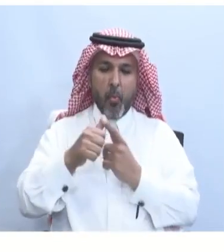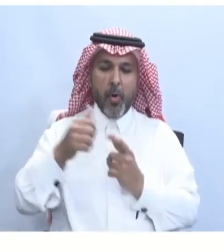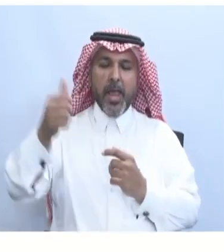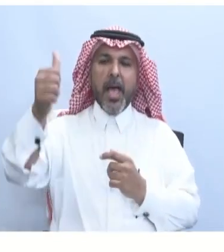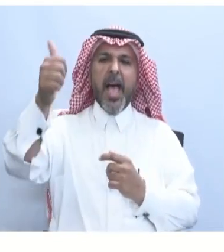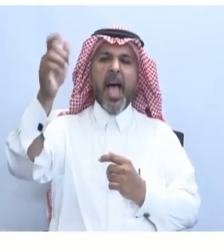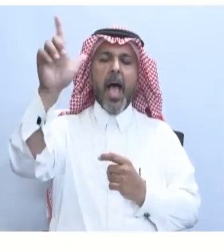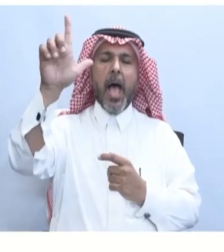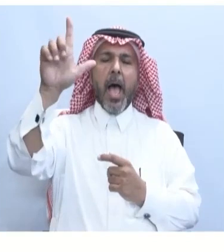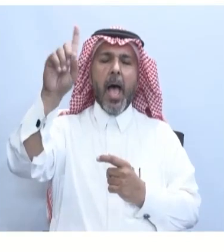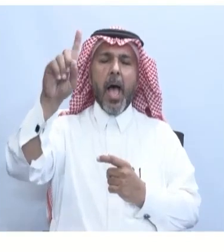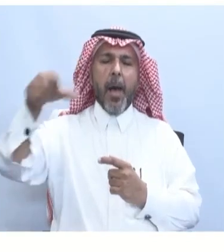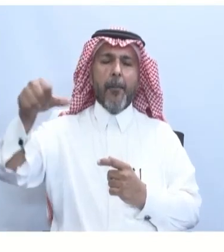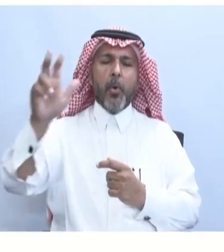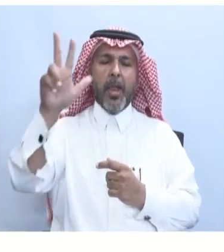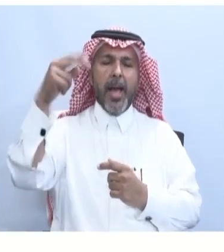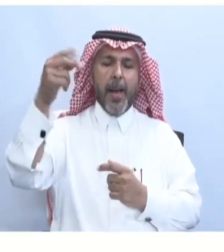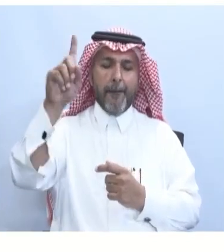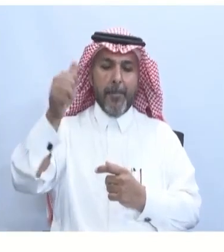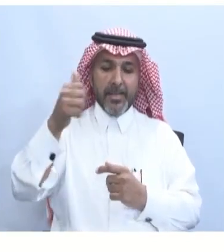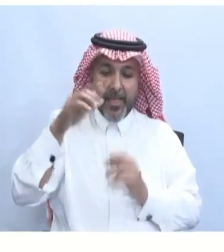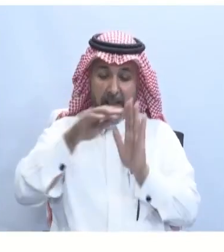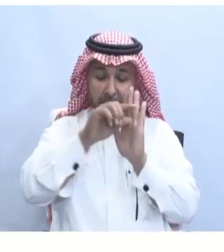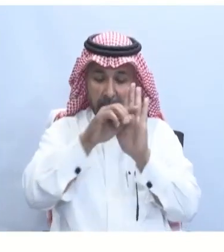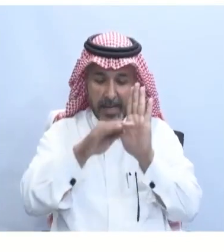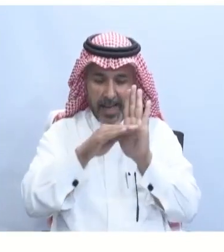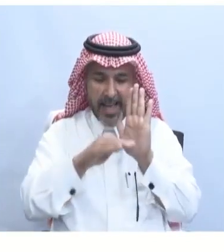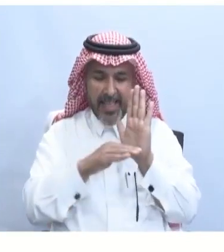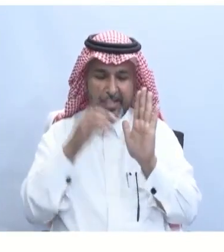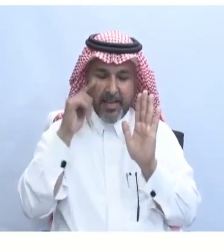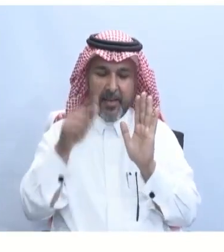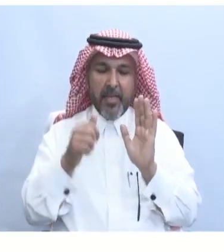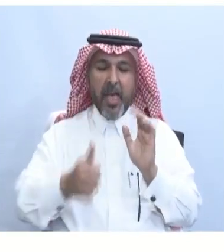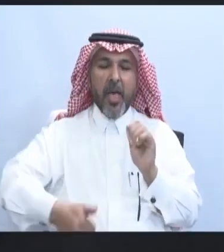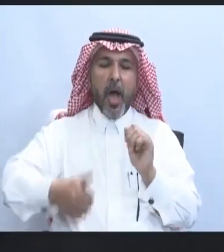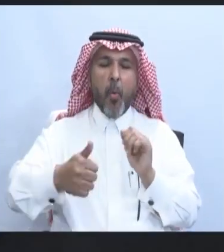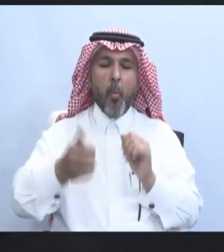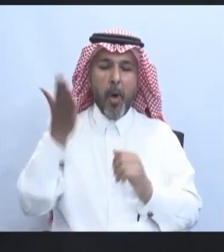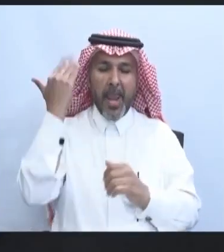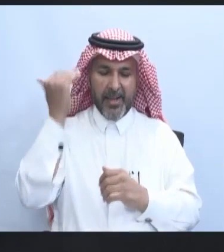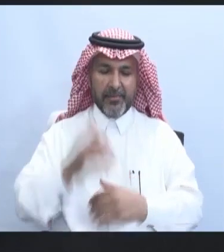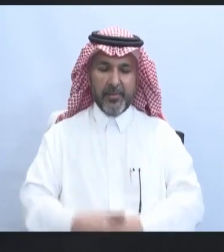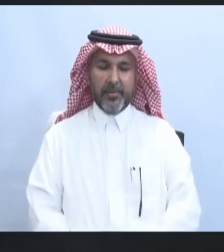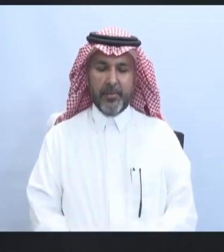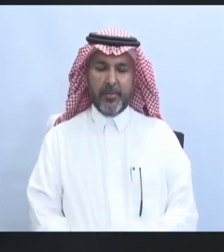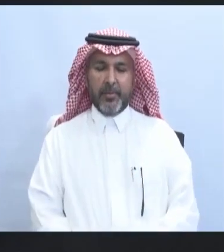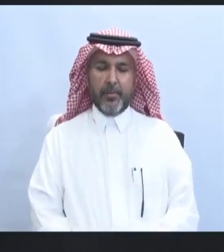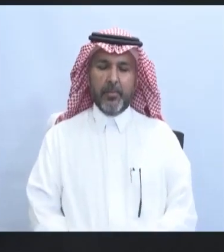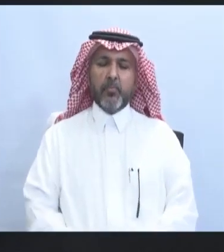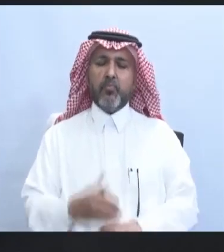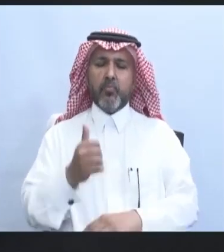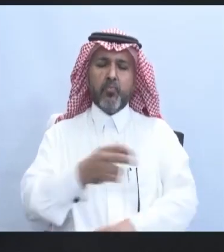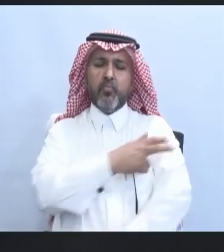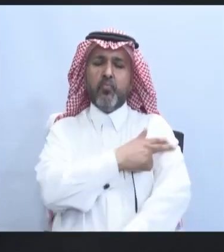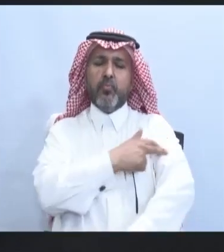الرشيد والمعتصم بالله اذا هؤلاء هم ابرز خلفاء الدوله العباسيه